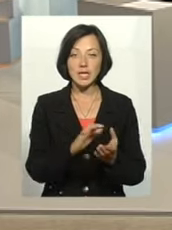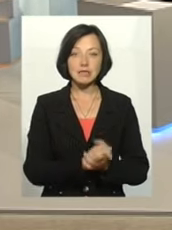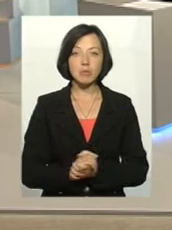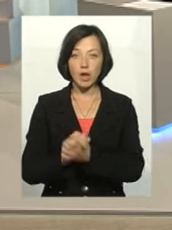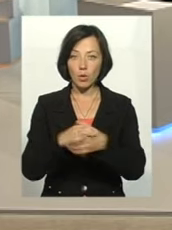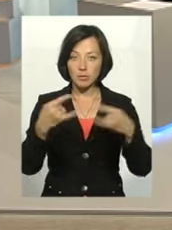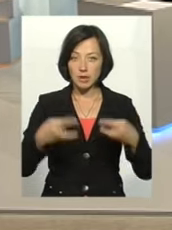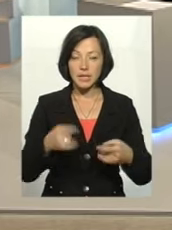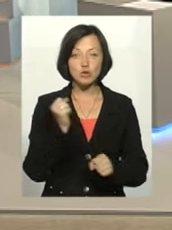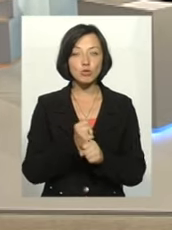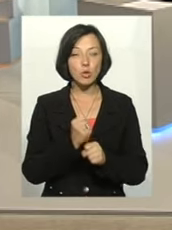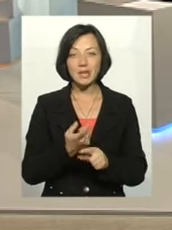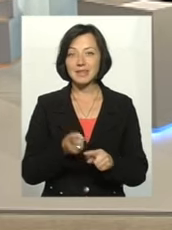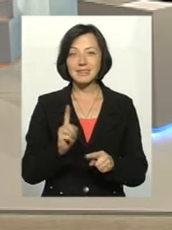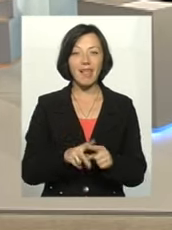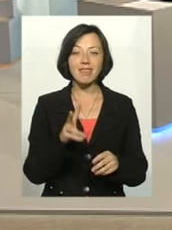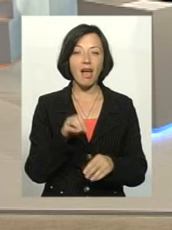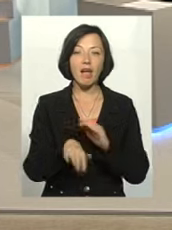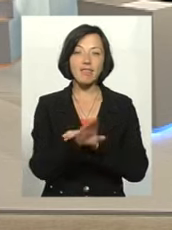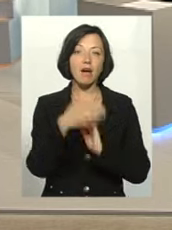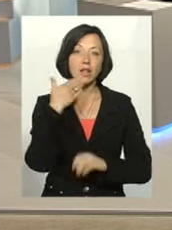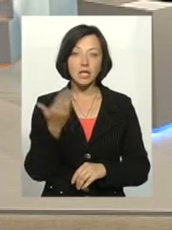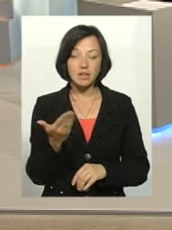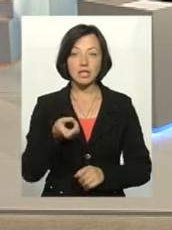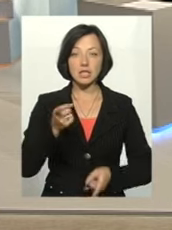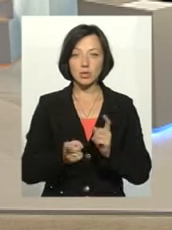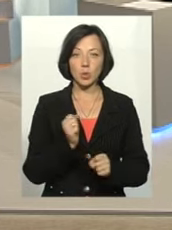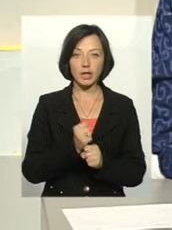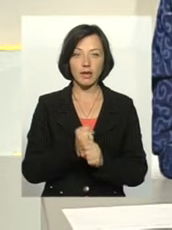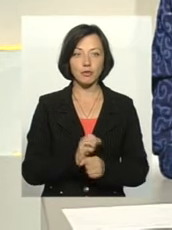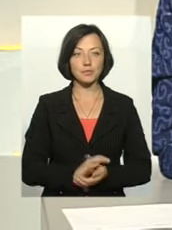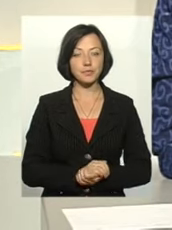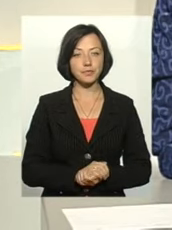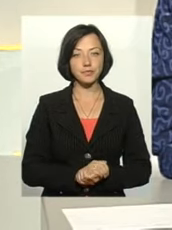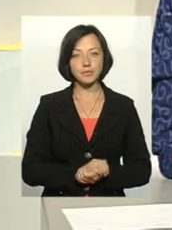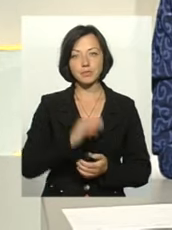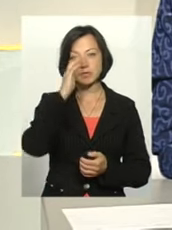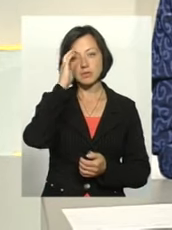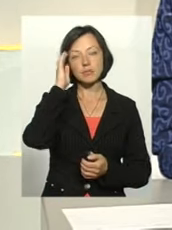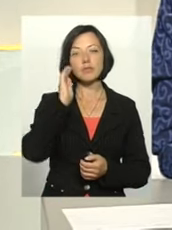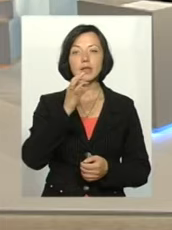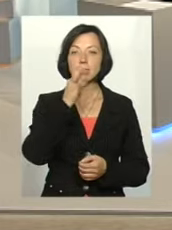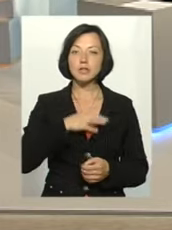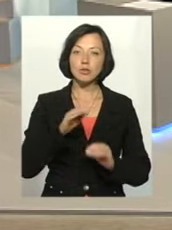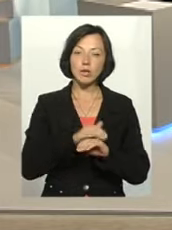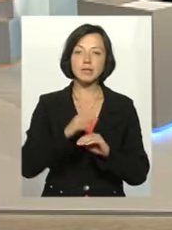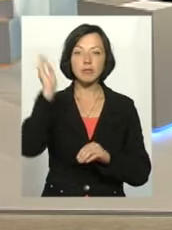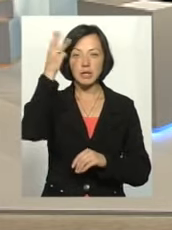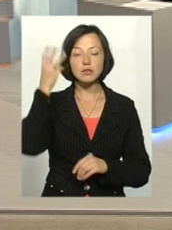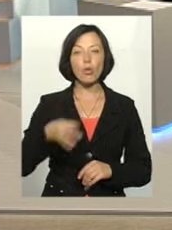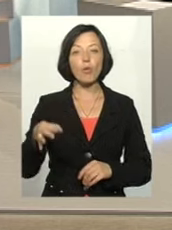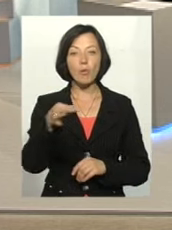медійно, щоб зробити це не декларативно, а дійсно дієво. Скажіть, будь ласка, пані Наталі, власне, в Хмельницькій